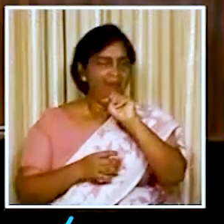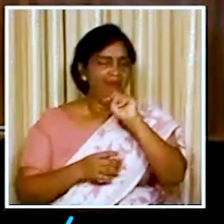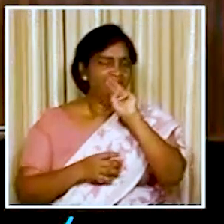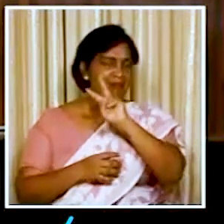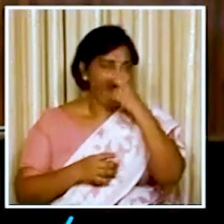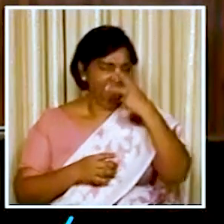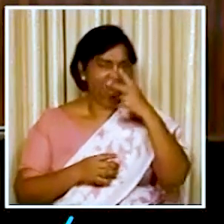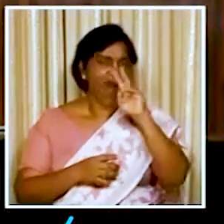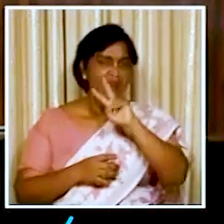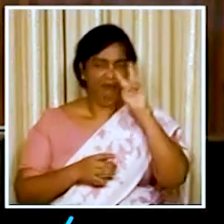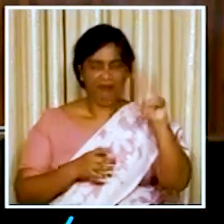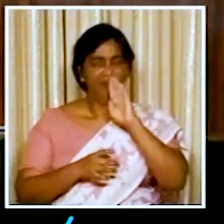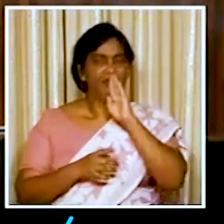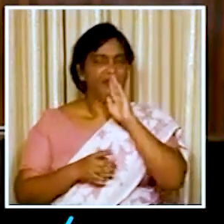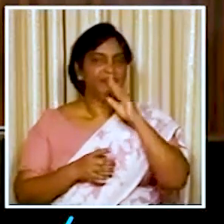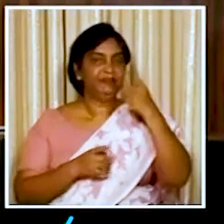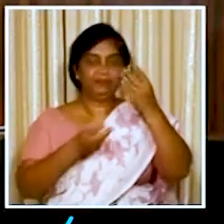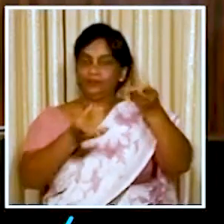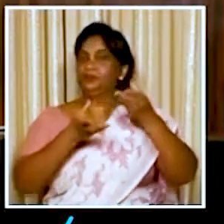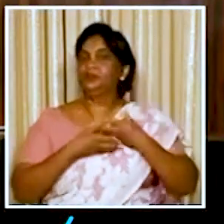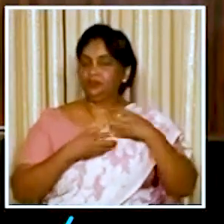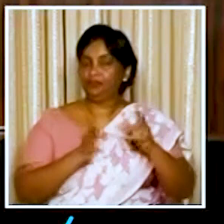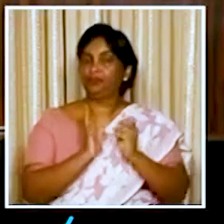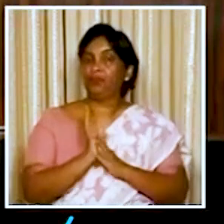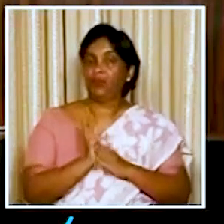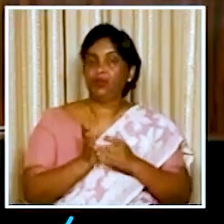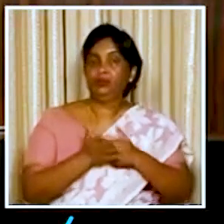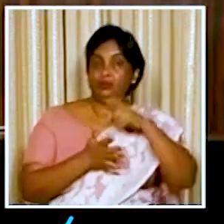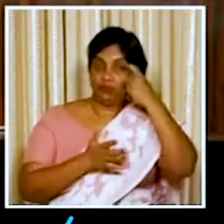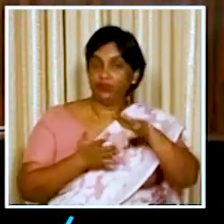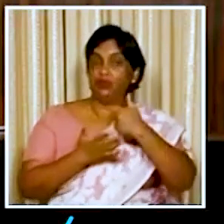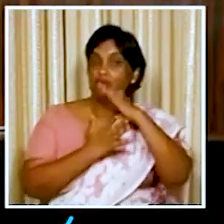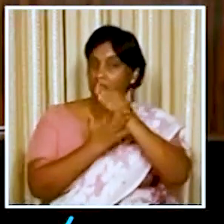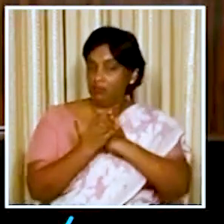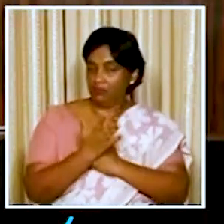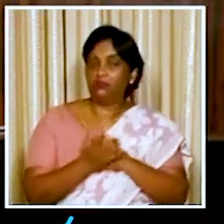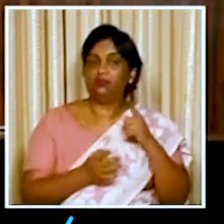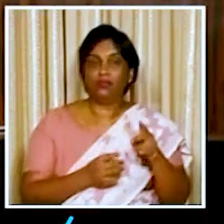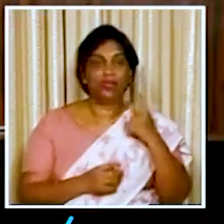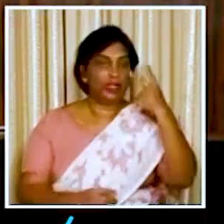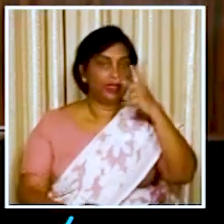2/22 දින මාවිත බාර දෙන ලද එම කොමිෂන් සභාවේ සාක්ෂි සටහන්වල